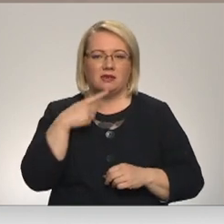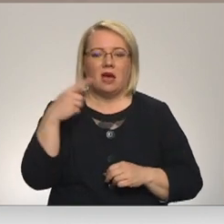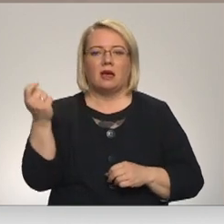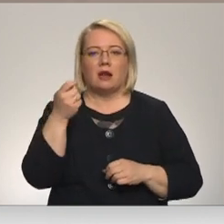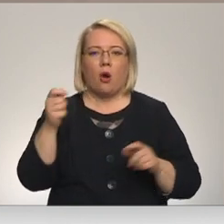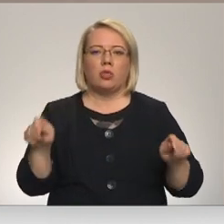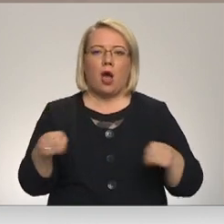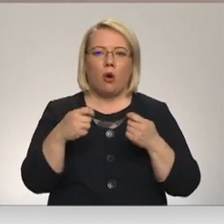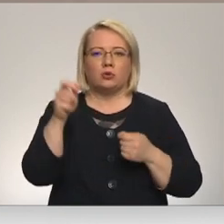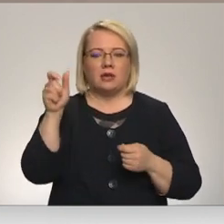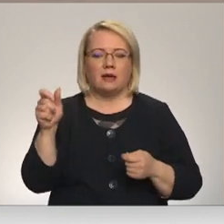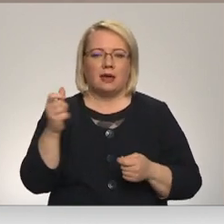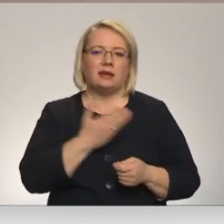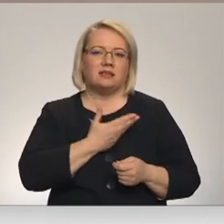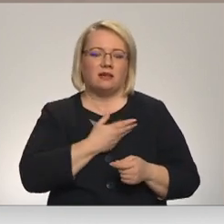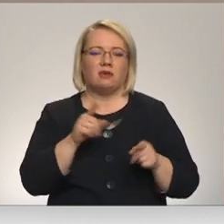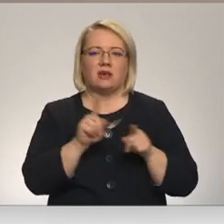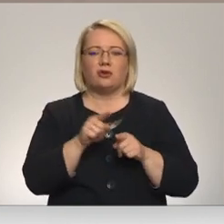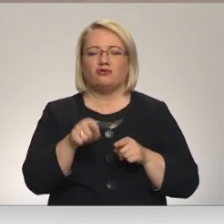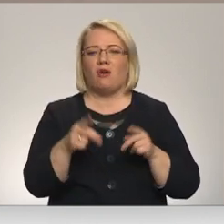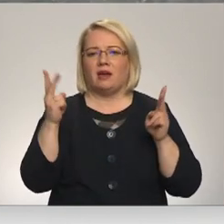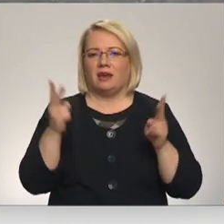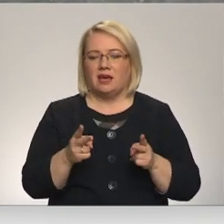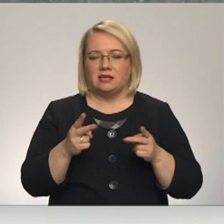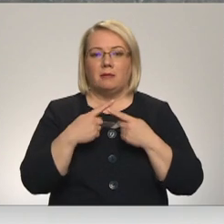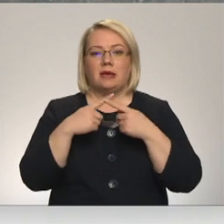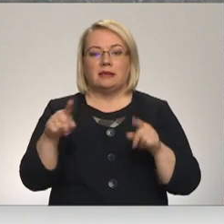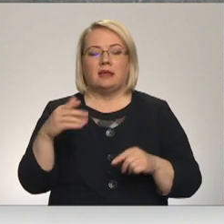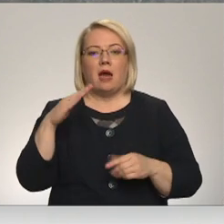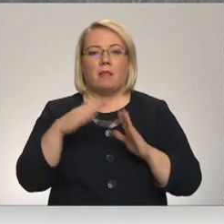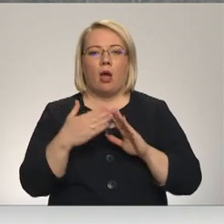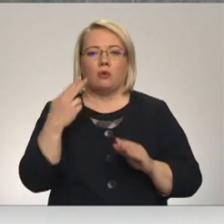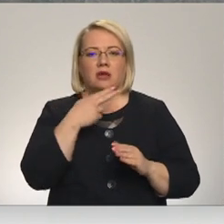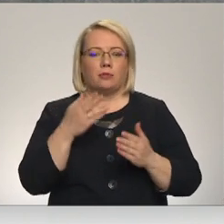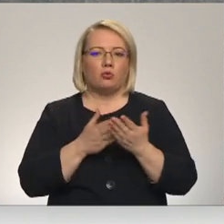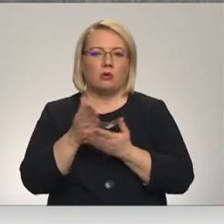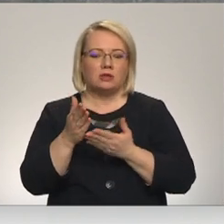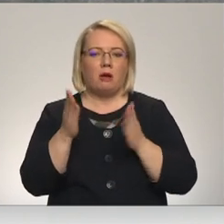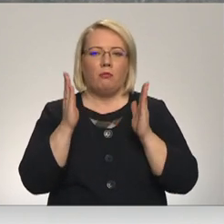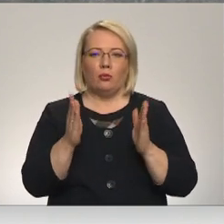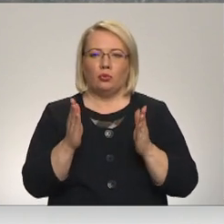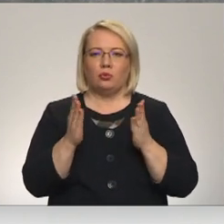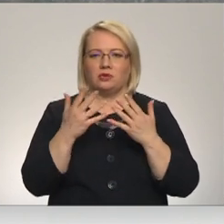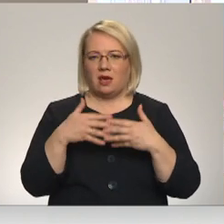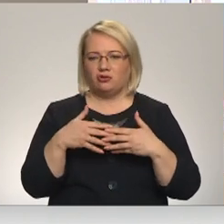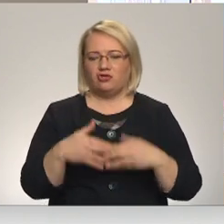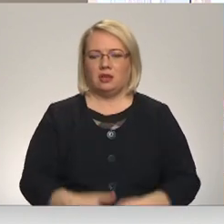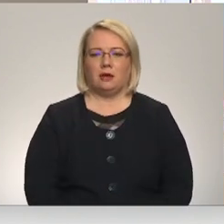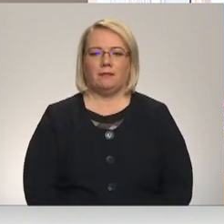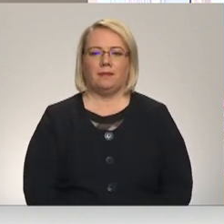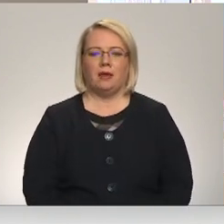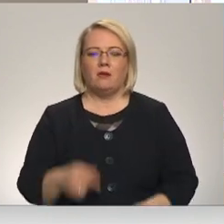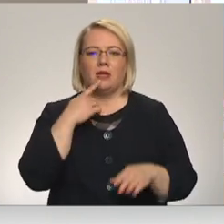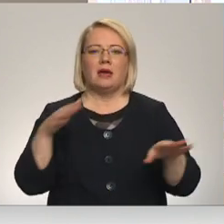graudaudzētāji visticamāk pārdzīvos arī šo krīzi, bet citām lauksaimniecības nozarēm tās varētu būt sarežģītāk.